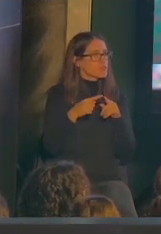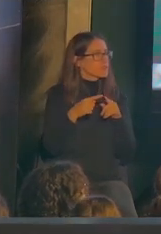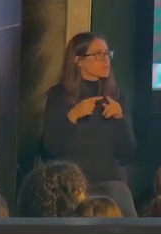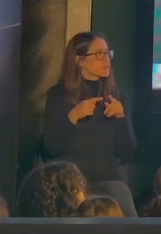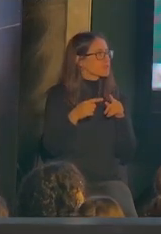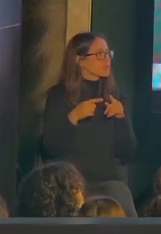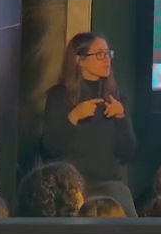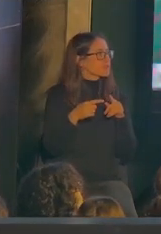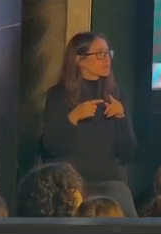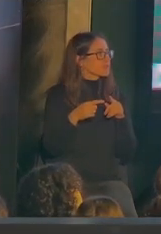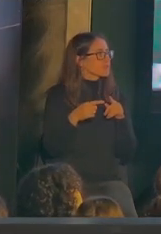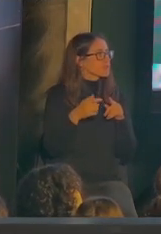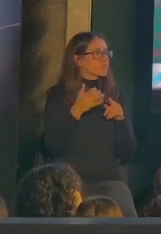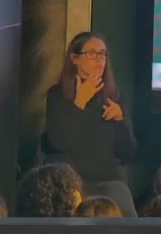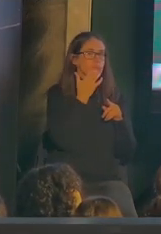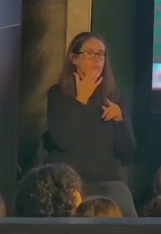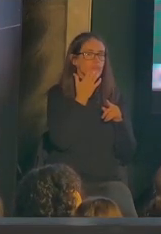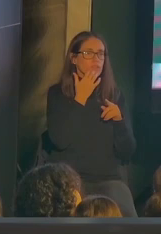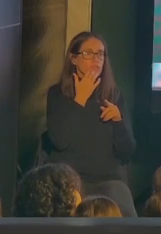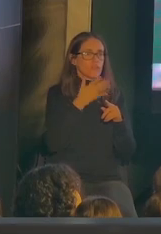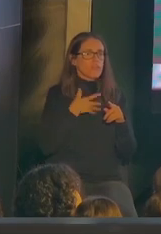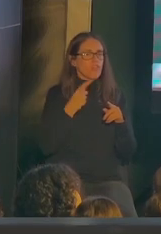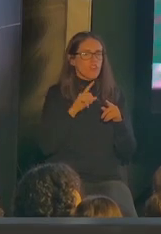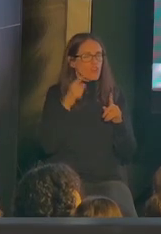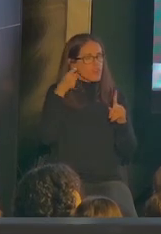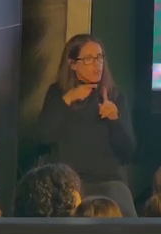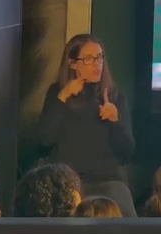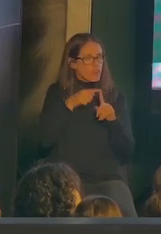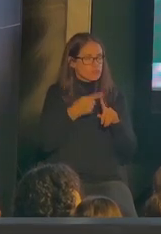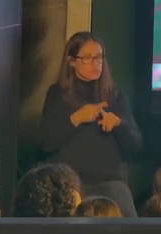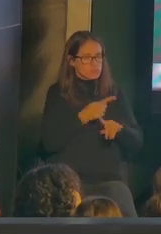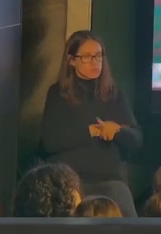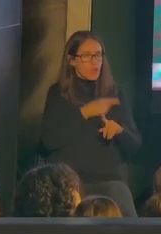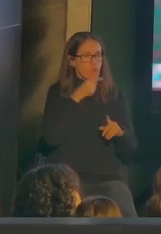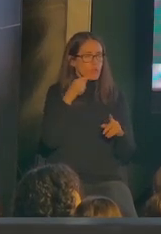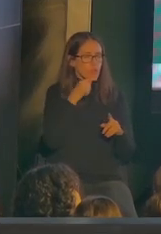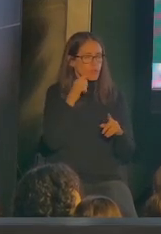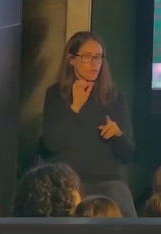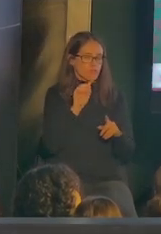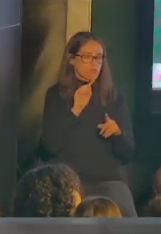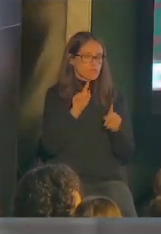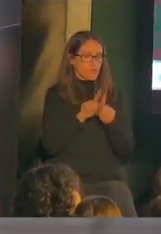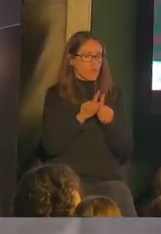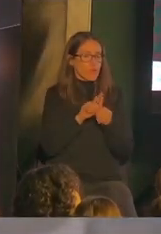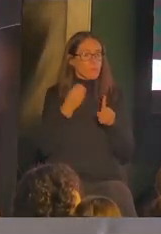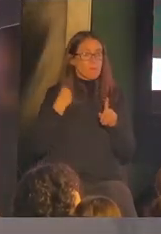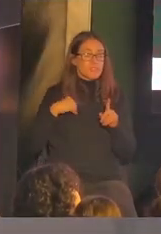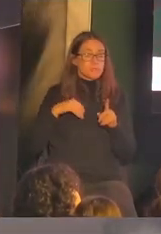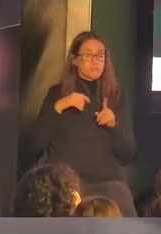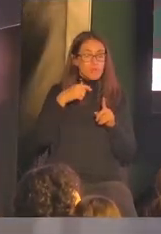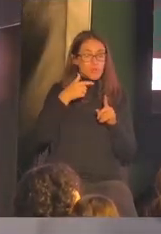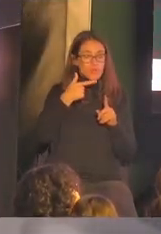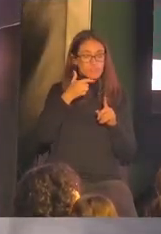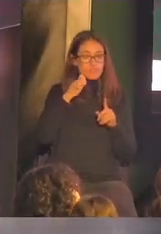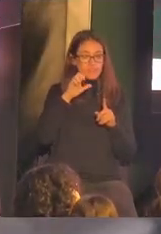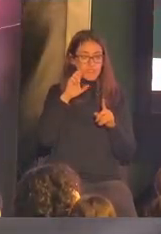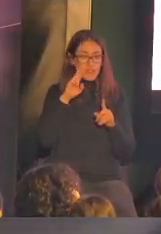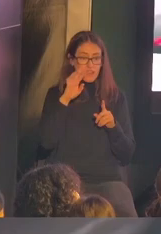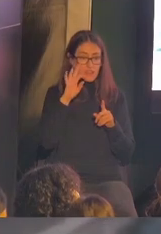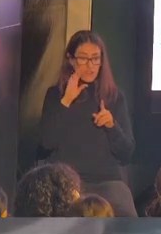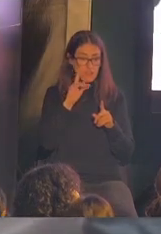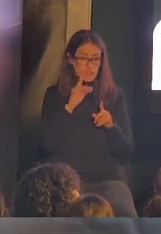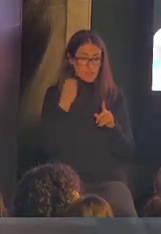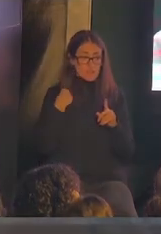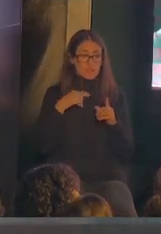amb no molt sucre, no molt dolç, el ger ja té suficient acidesa com per afegir-ne més. Vale?